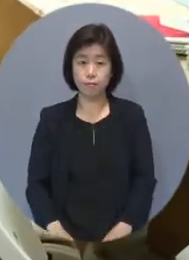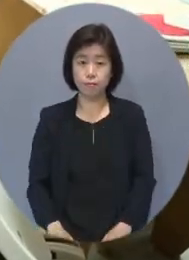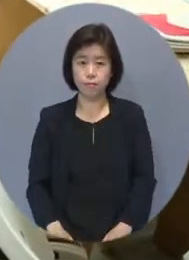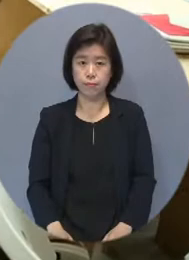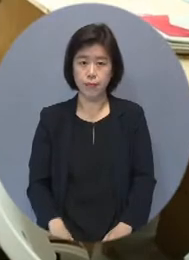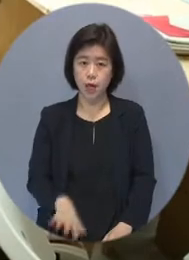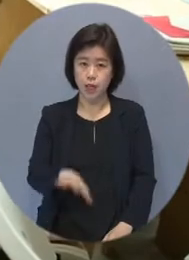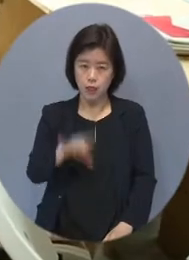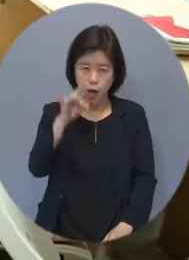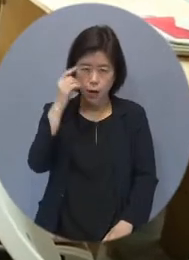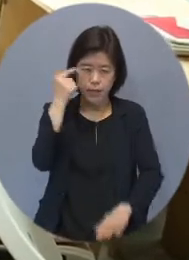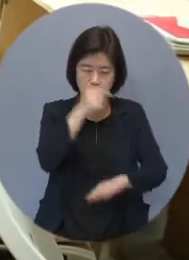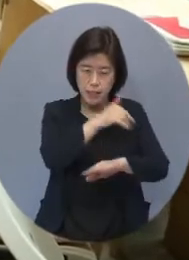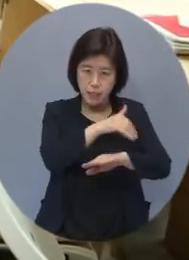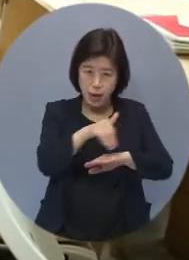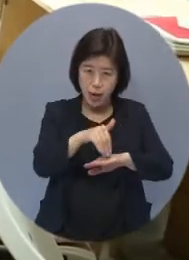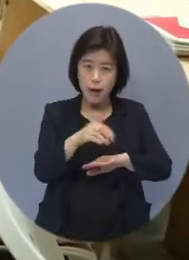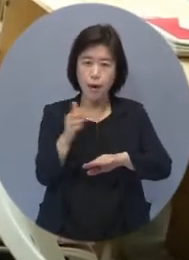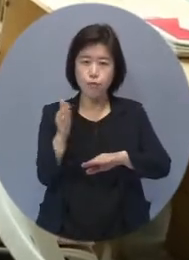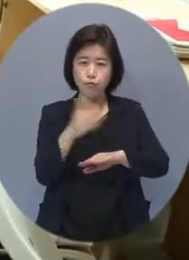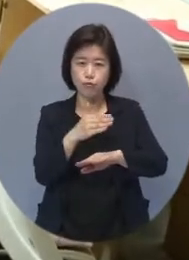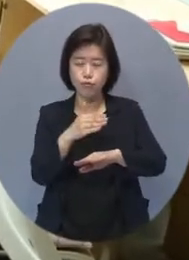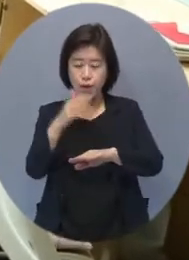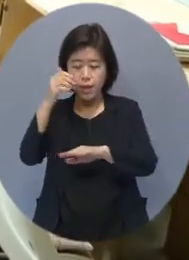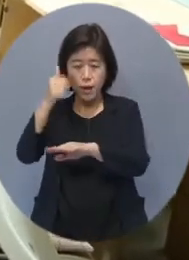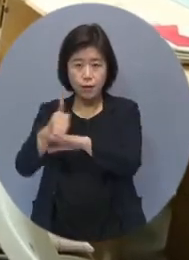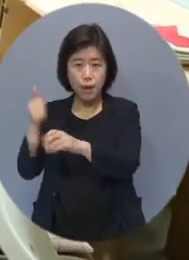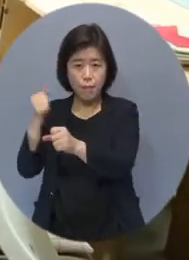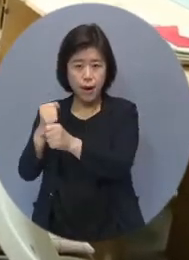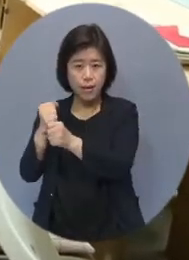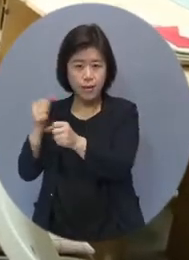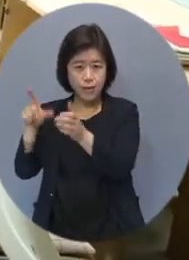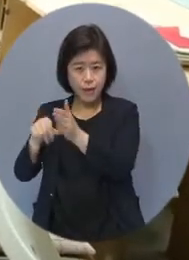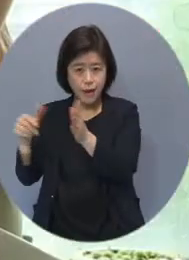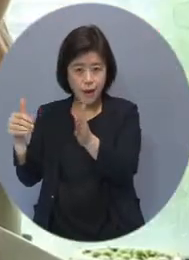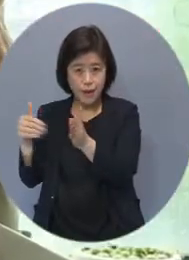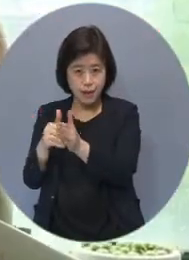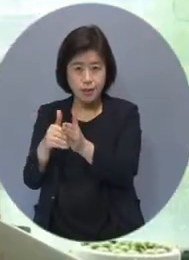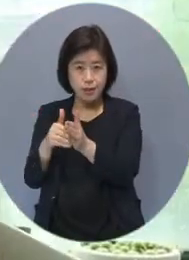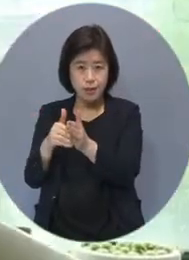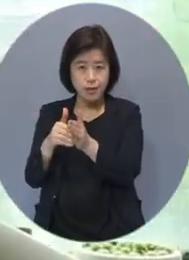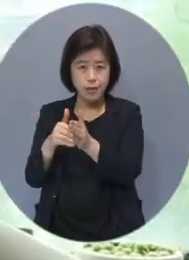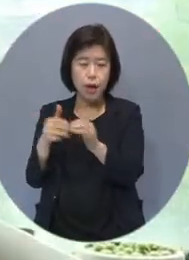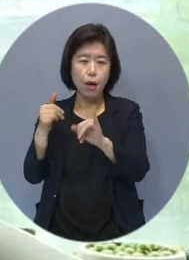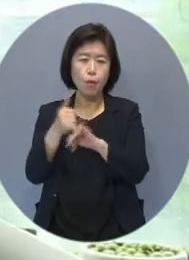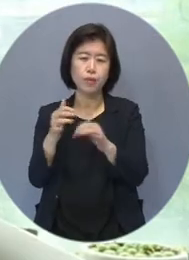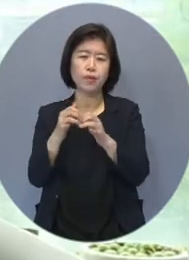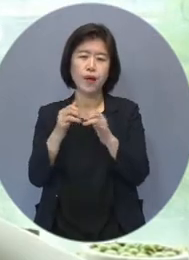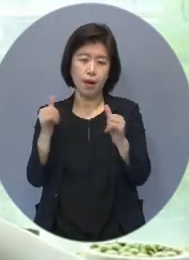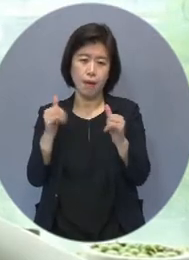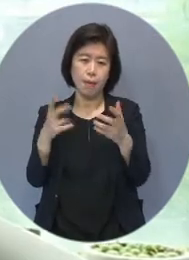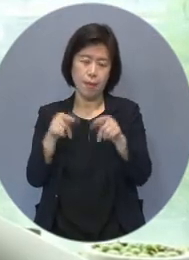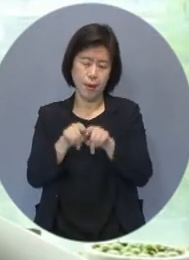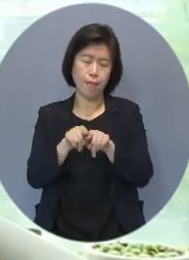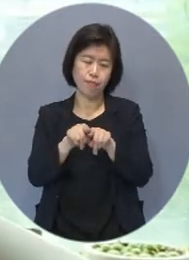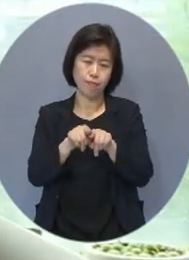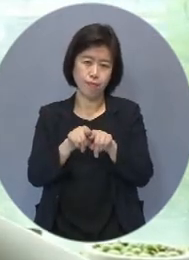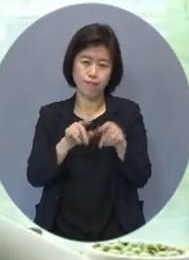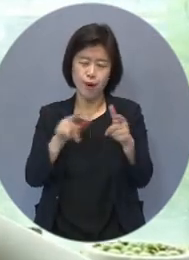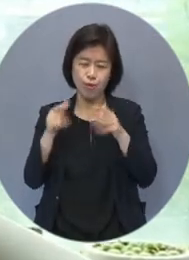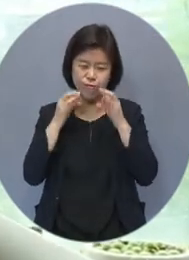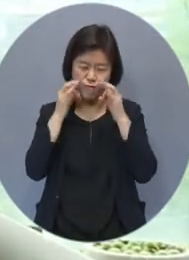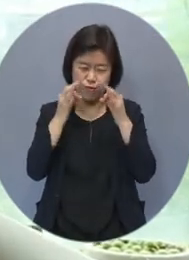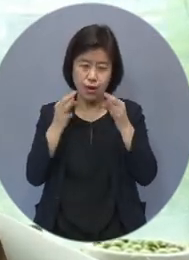기획부터 제작까지 사람 손이 닿지 않는 곳이 없다는 세상에서 하나뿐인 책들.